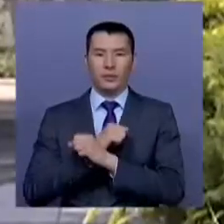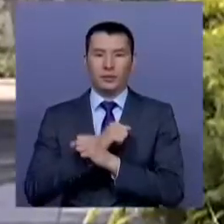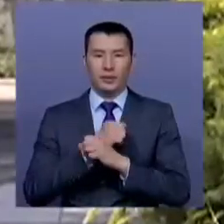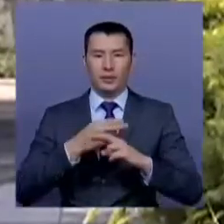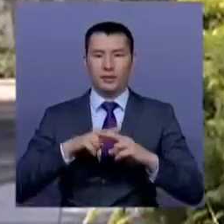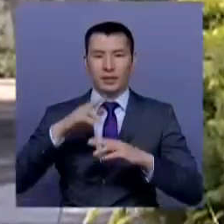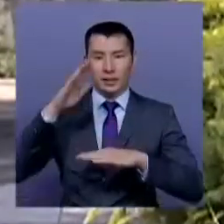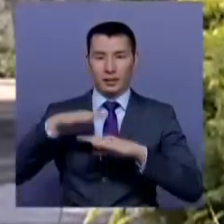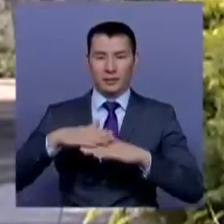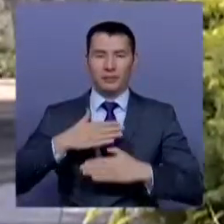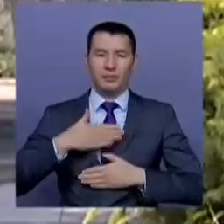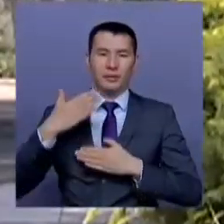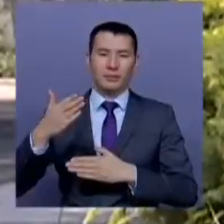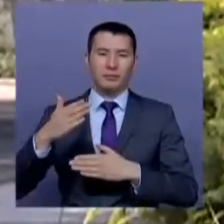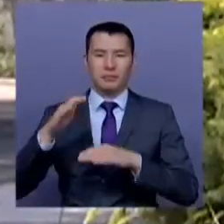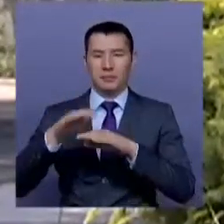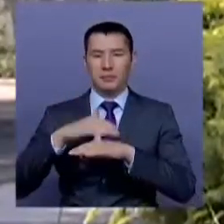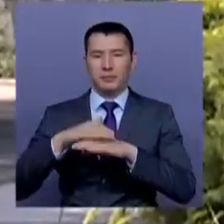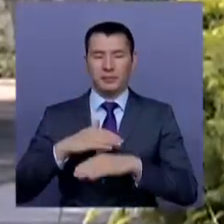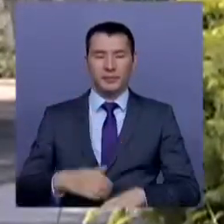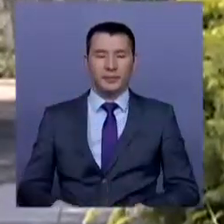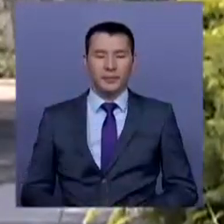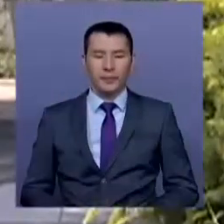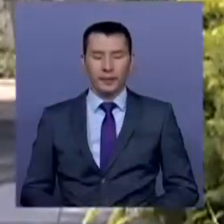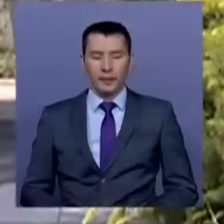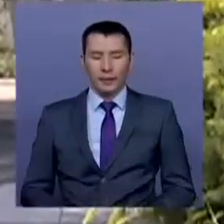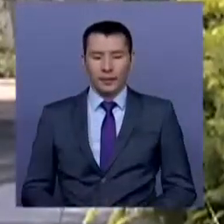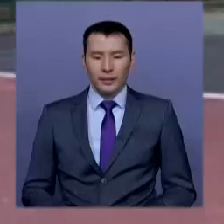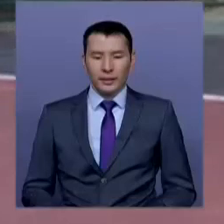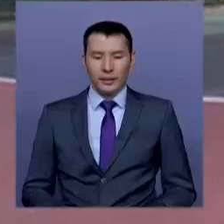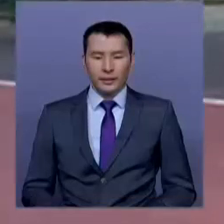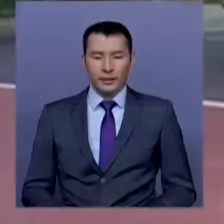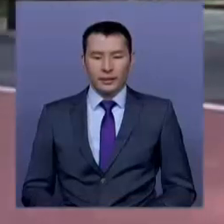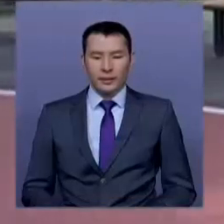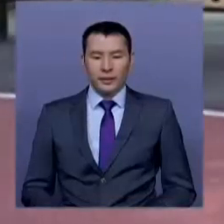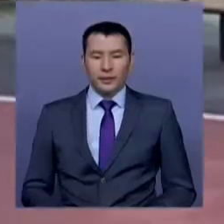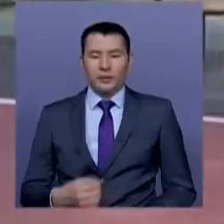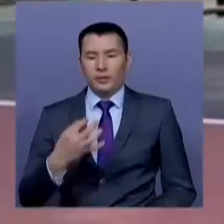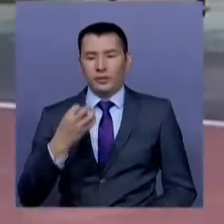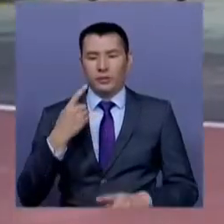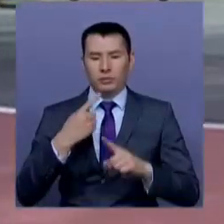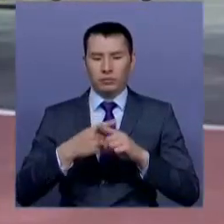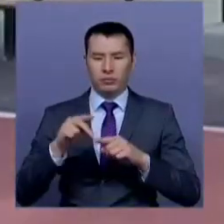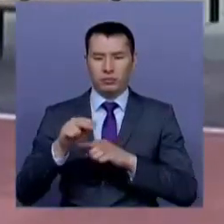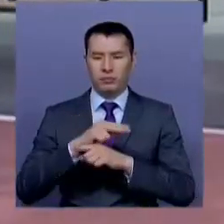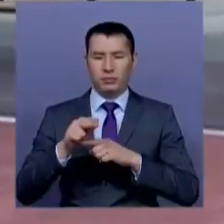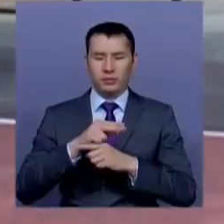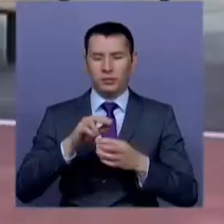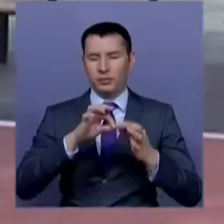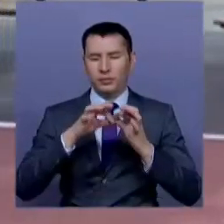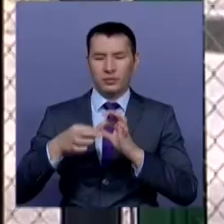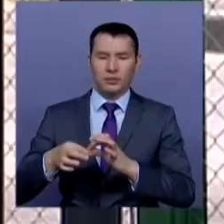акимату, вообще молодцы, что сделали такую площадку шикарную. Капитальный ремонт дворовых территорий был проведен в нескольких